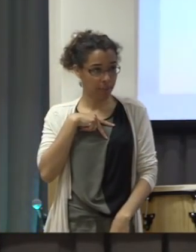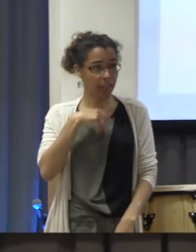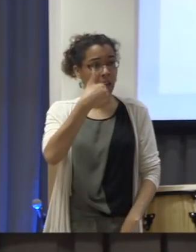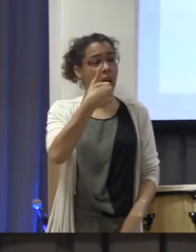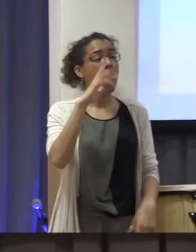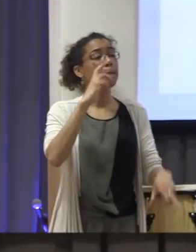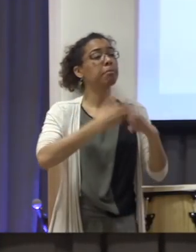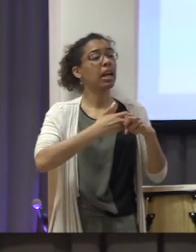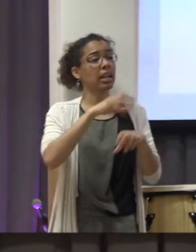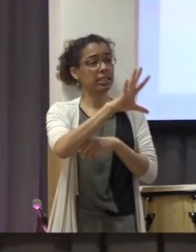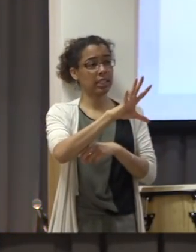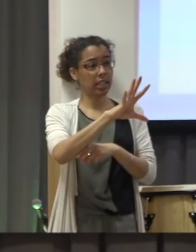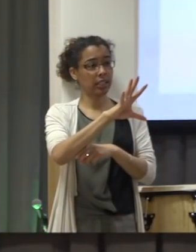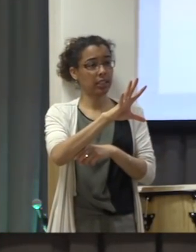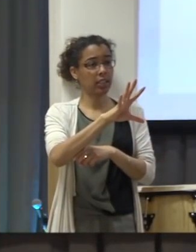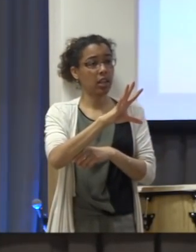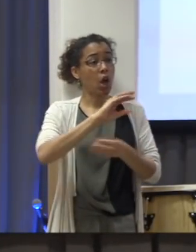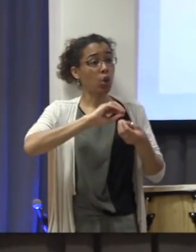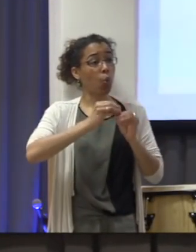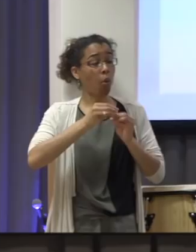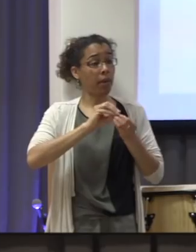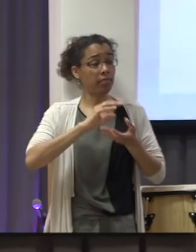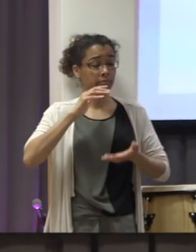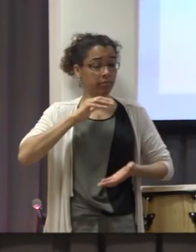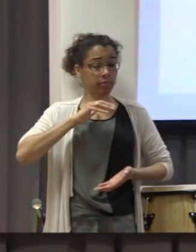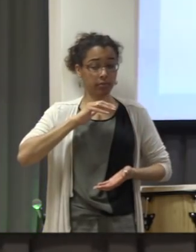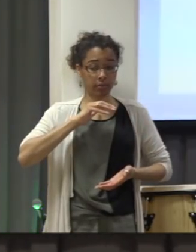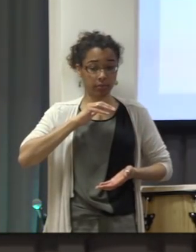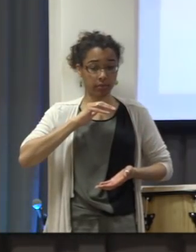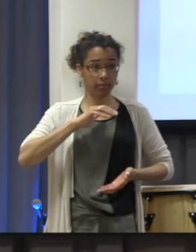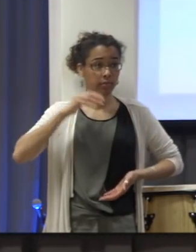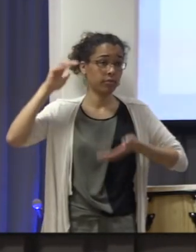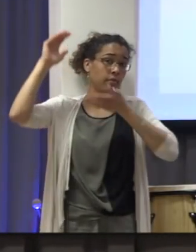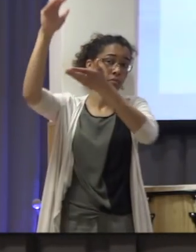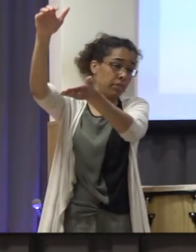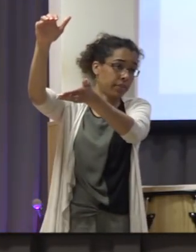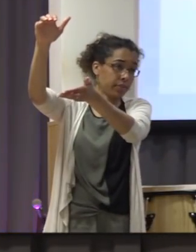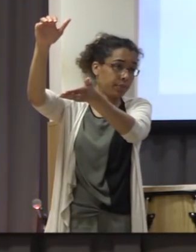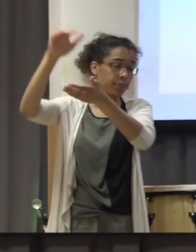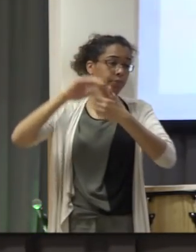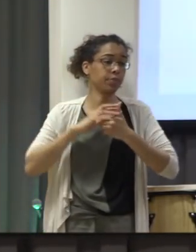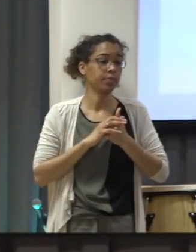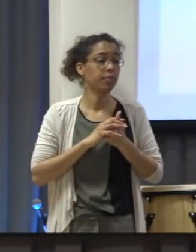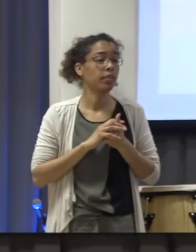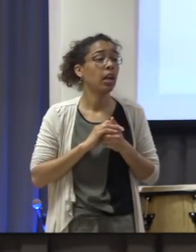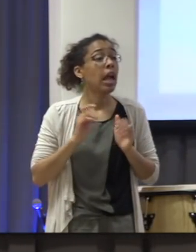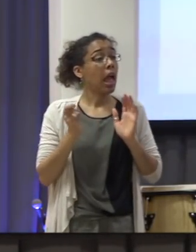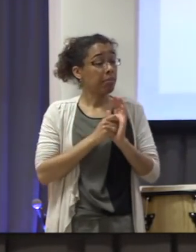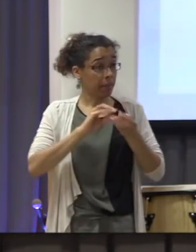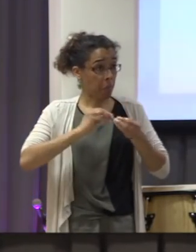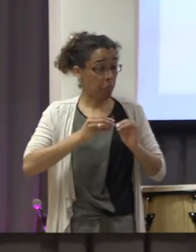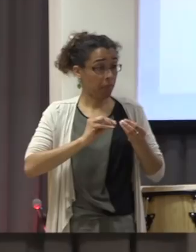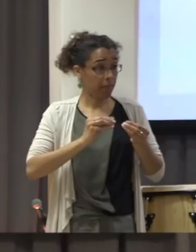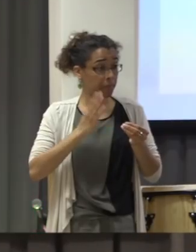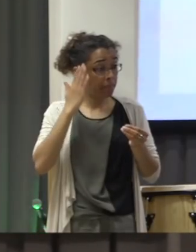5, décharge ton problème sur lui. Et quand tu as un problème,